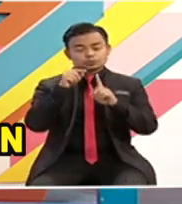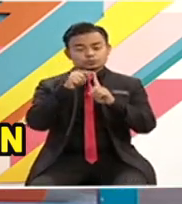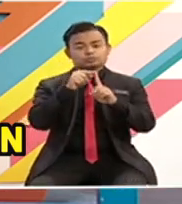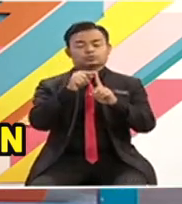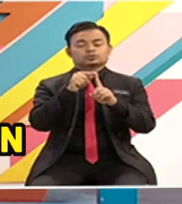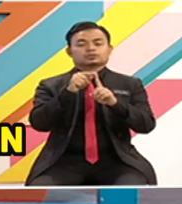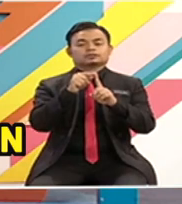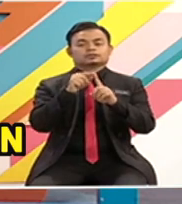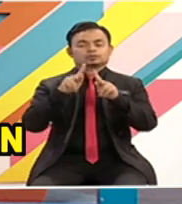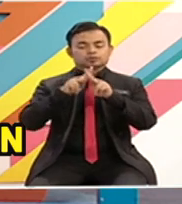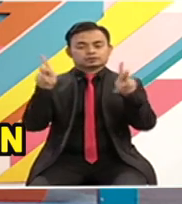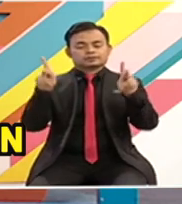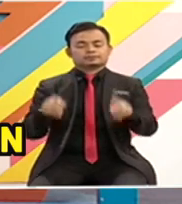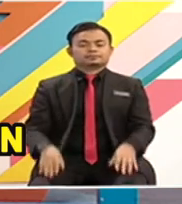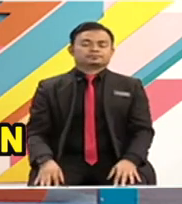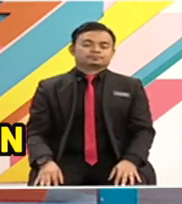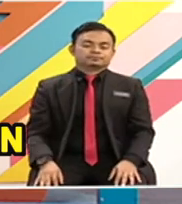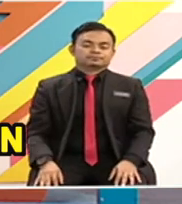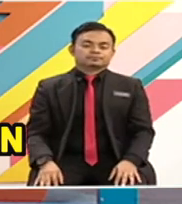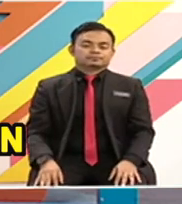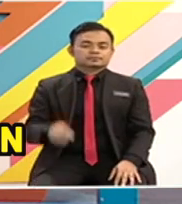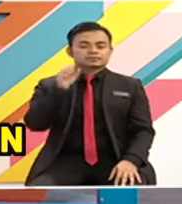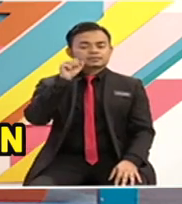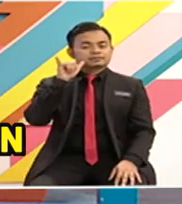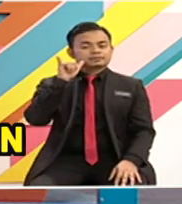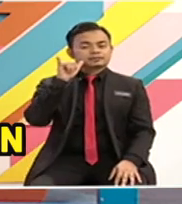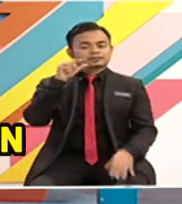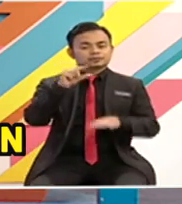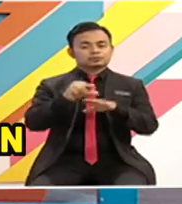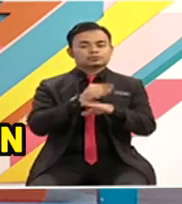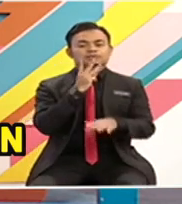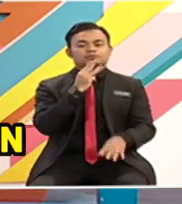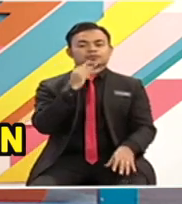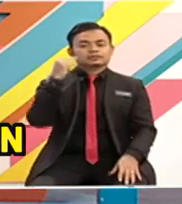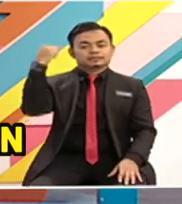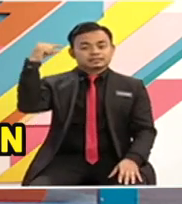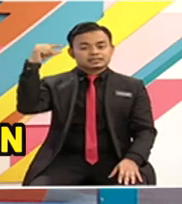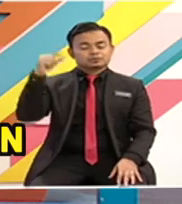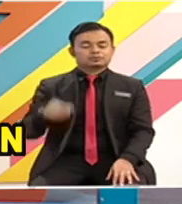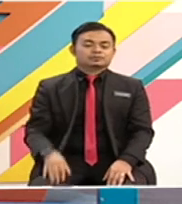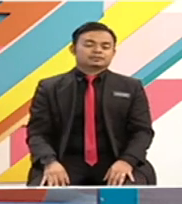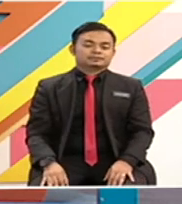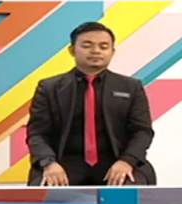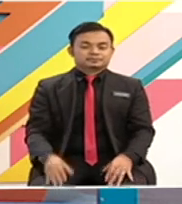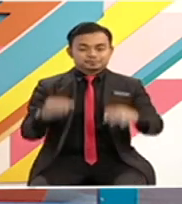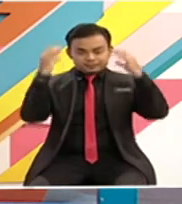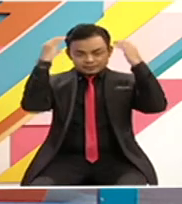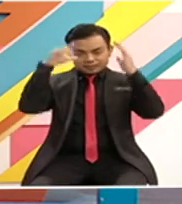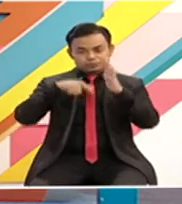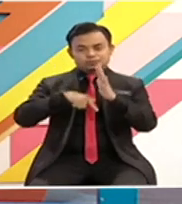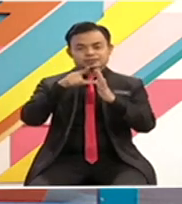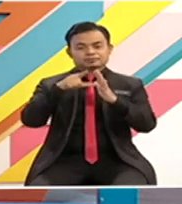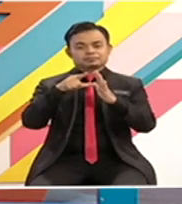boleh-boleh takde masalah high kita sudah si gula juga bersalju Hei